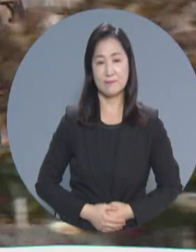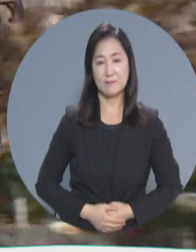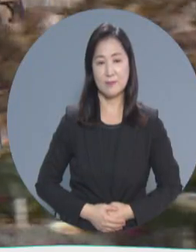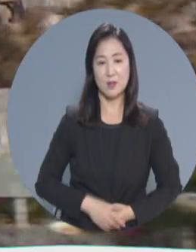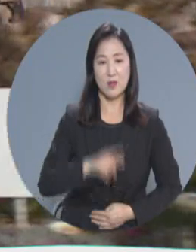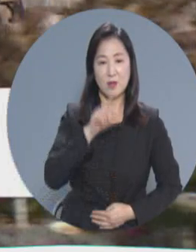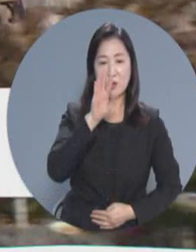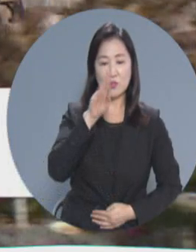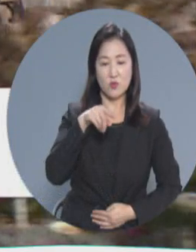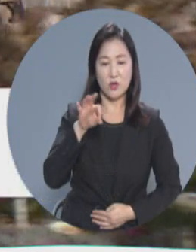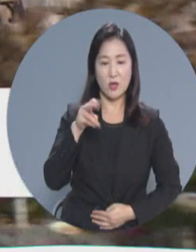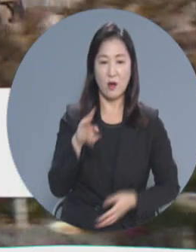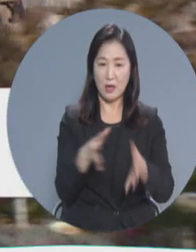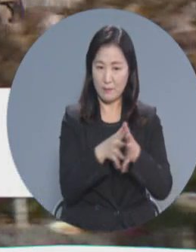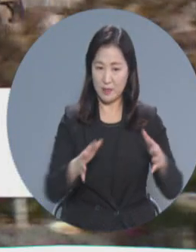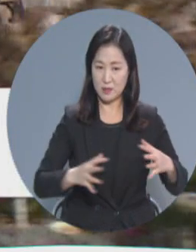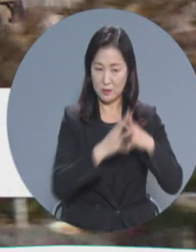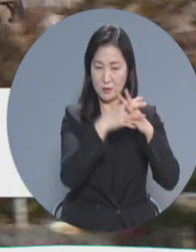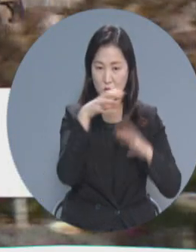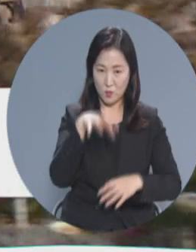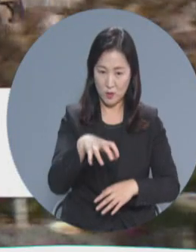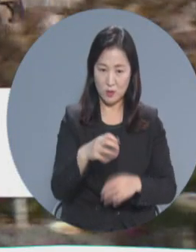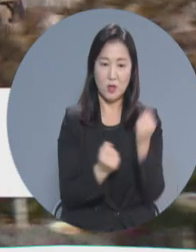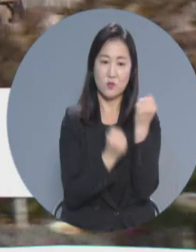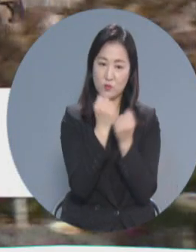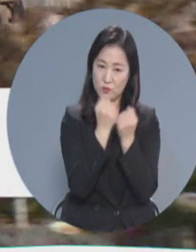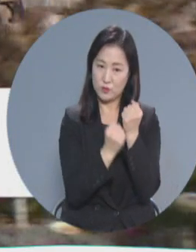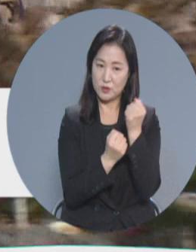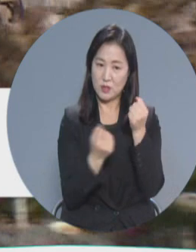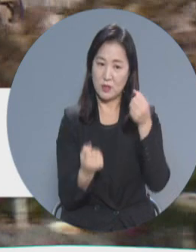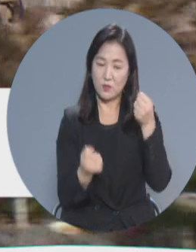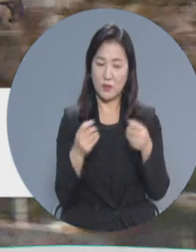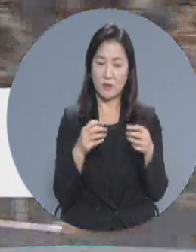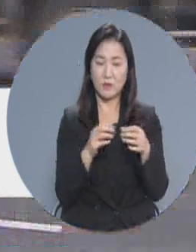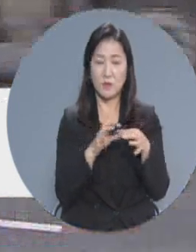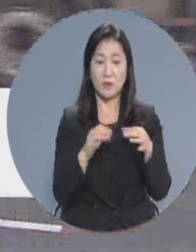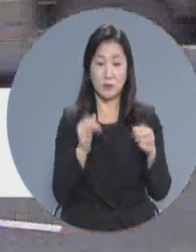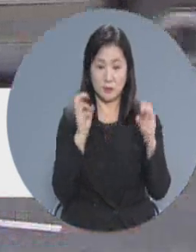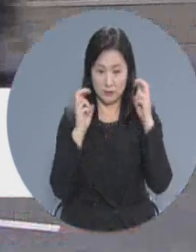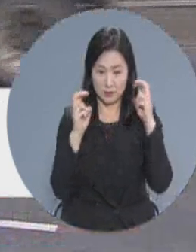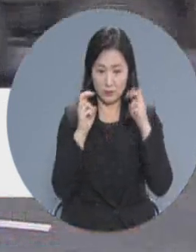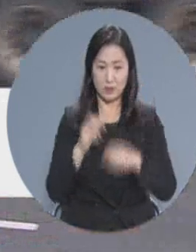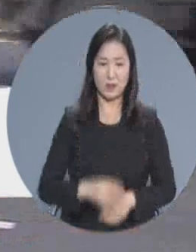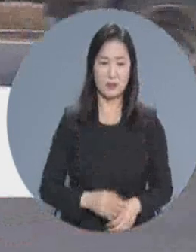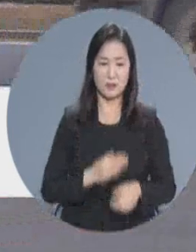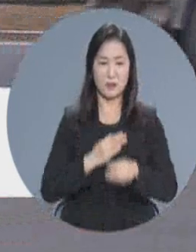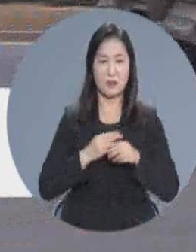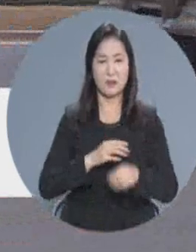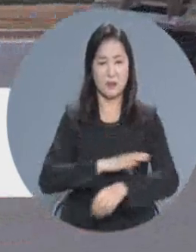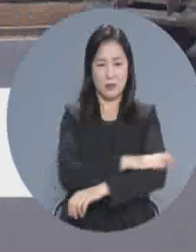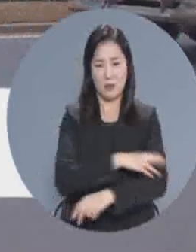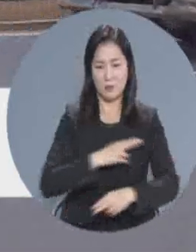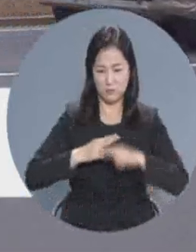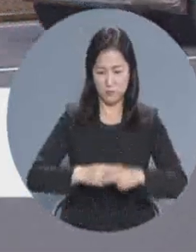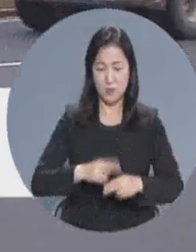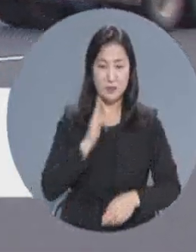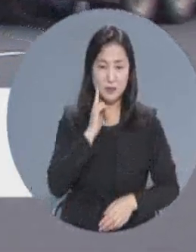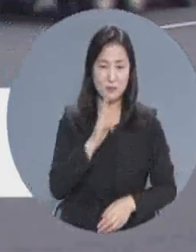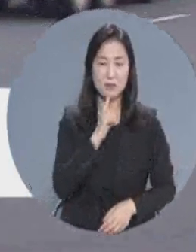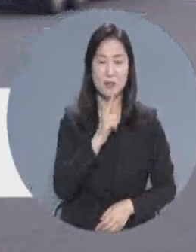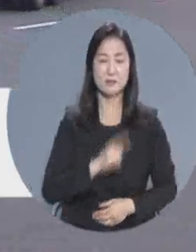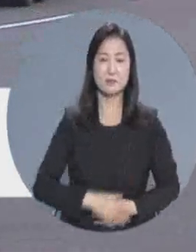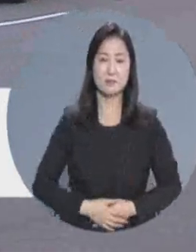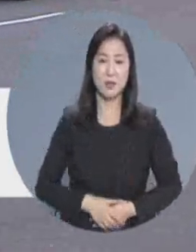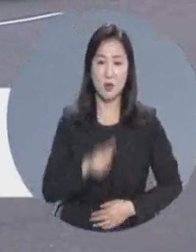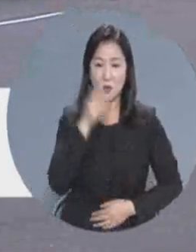부영 주택 건설 현장에서 건설기계 운전기사들을 상대로 한 시공사의 갑질이 심각하다는 주장이 제기됐습니다.